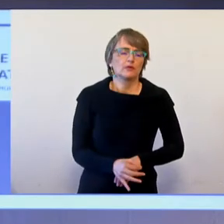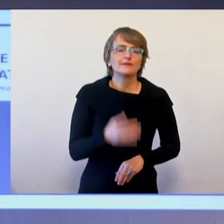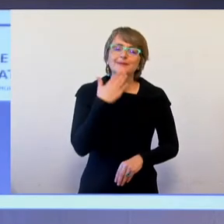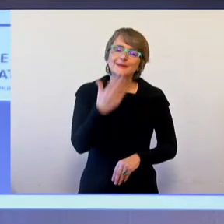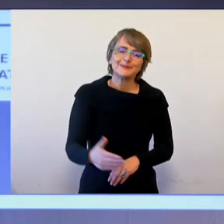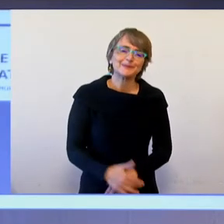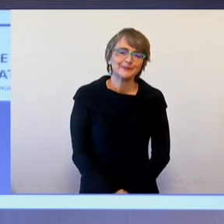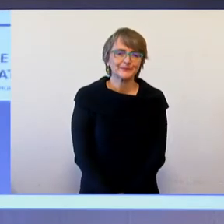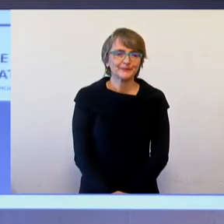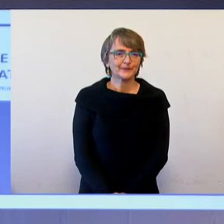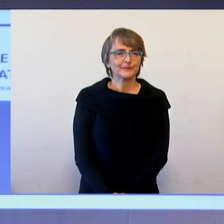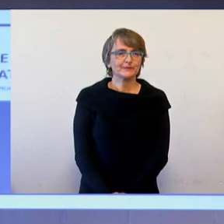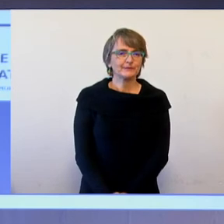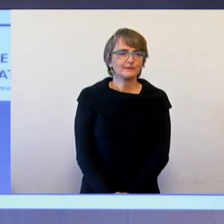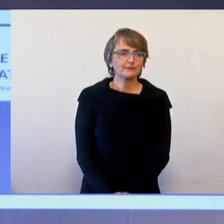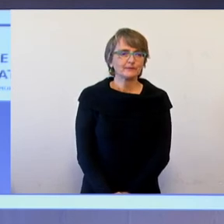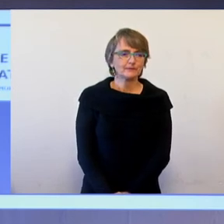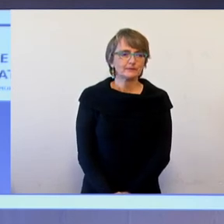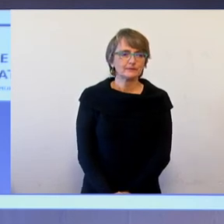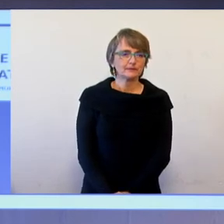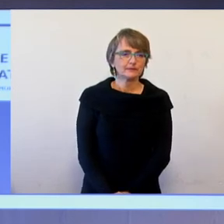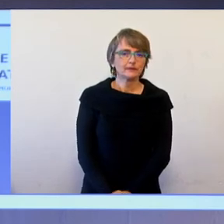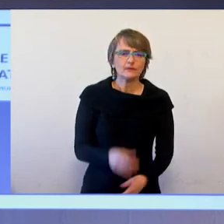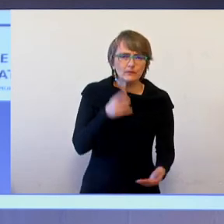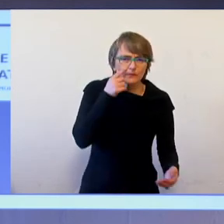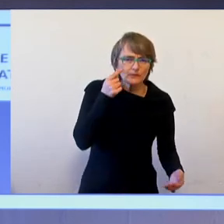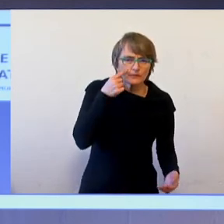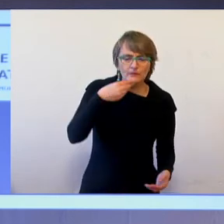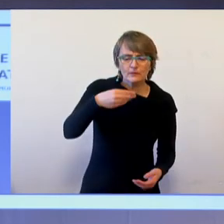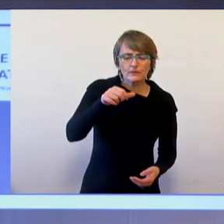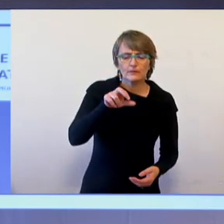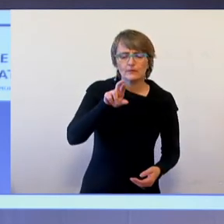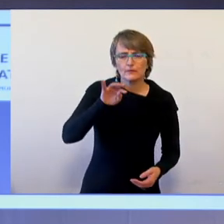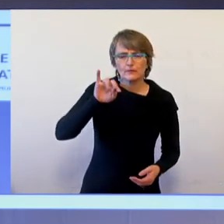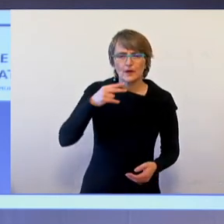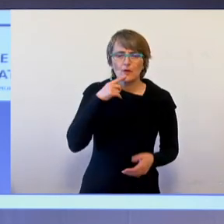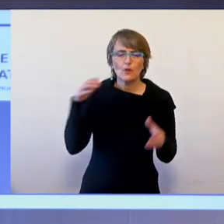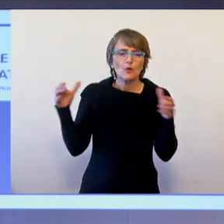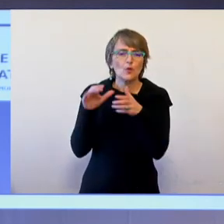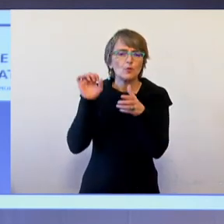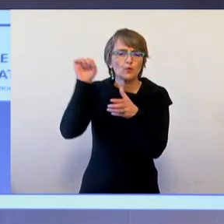Madame Massard. La parole est à Monsieur Martin, qui je crois s'exprimera pour le groupe communiste.